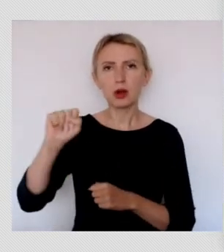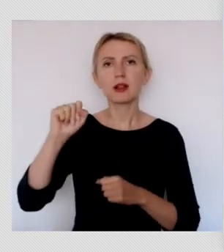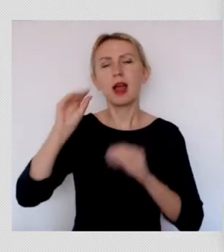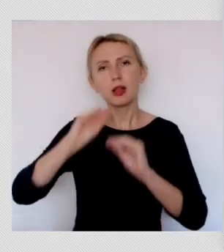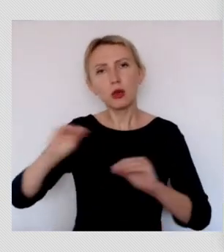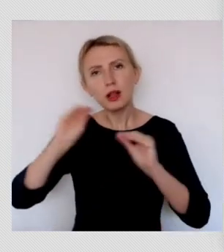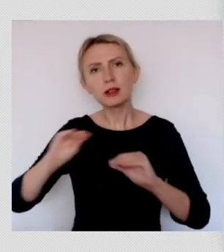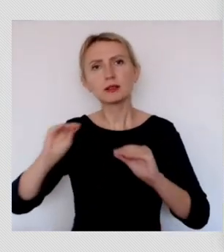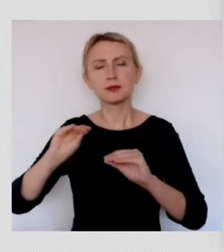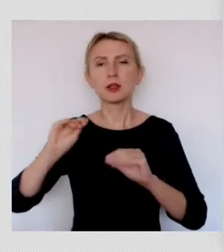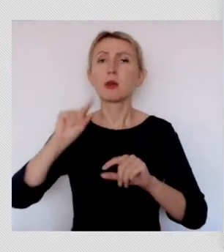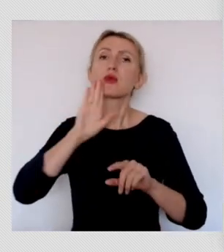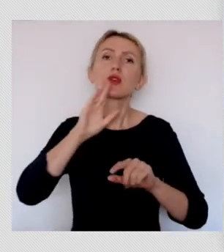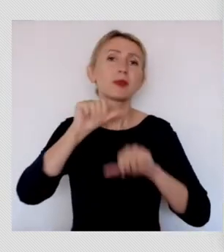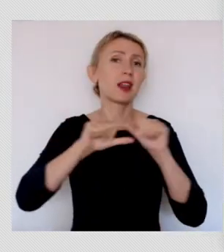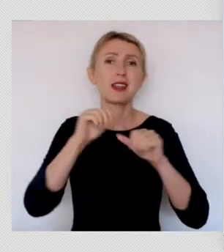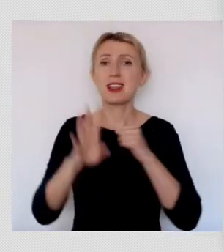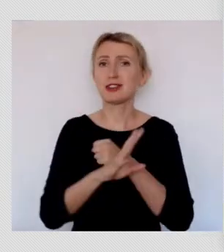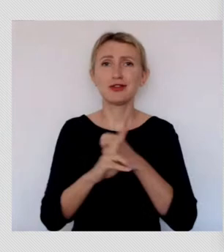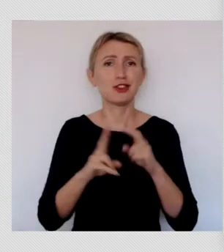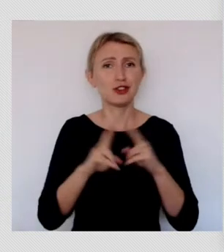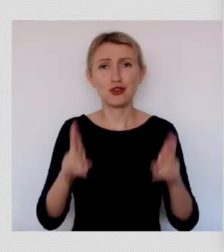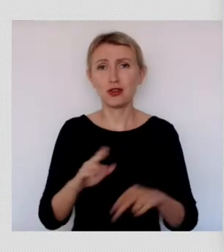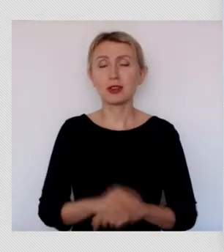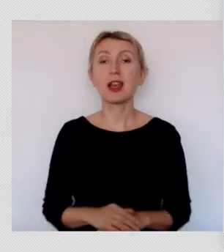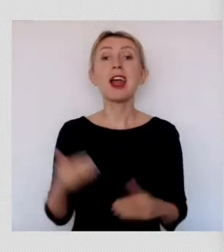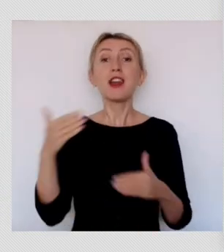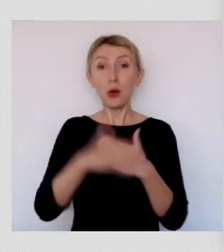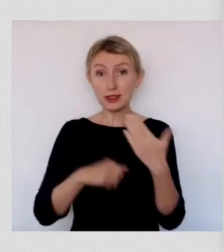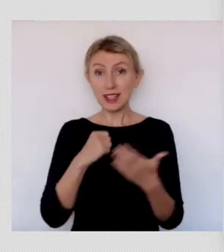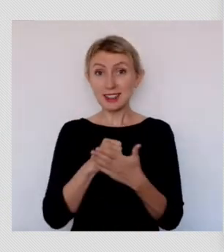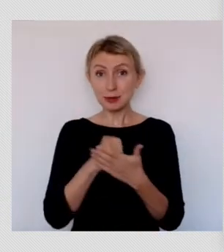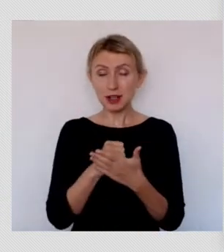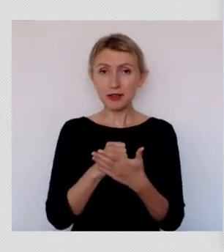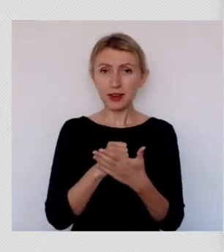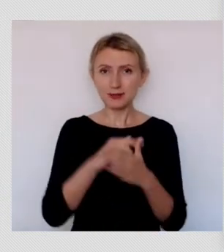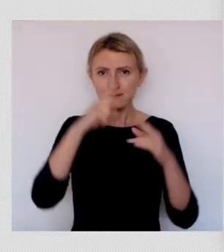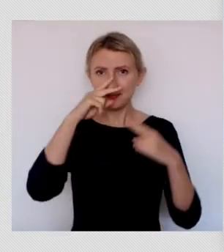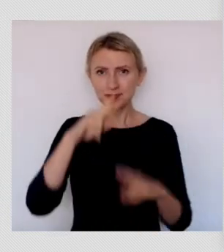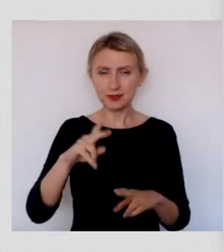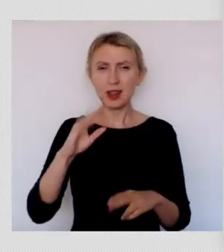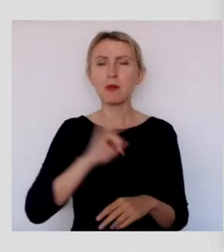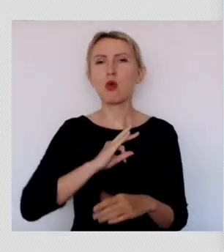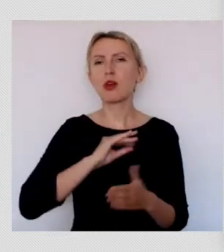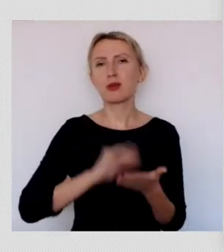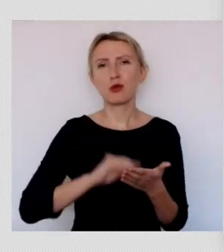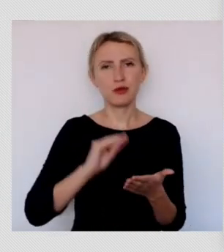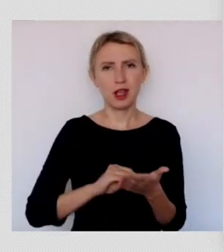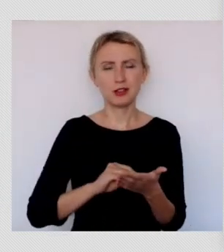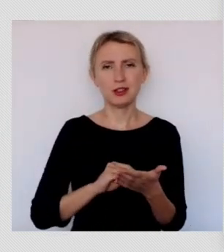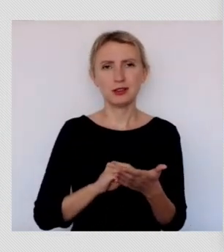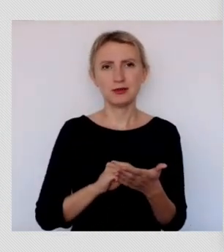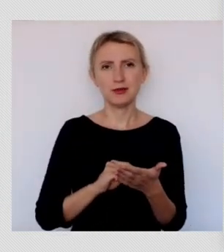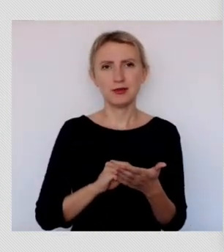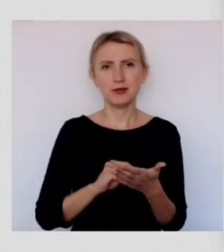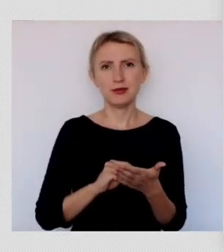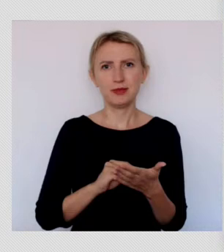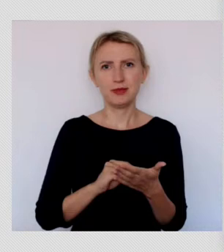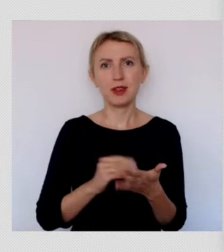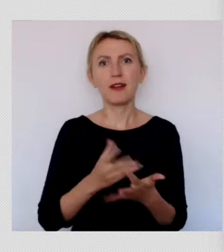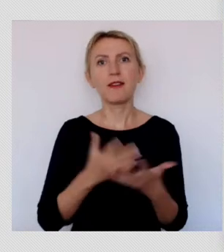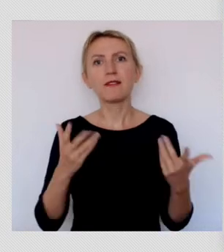Polsce, tak jak w latach 90. I ostatni element, patrząc na moje doświadczenia z wielu